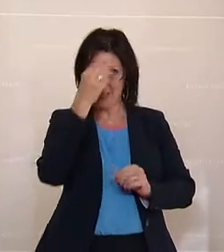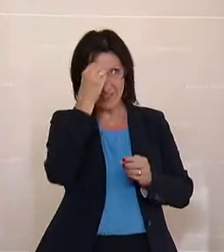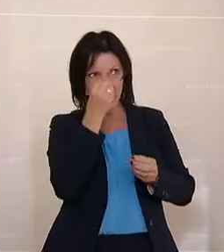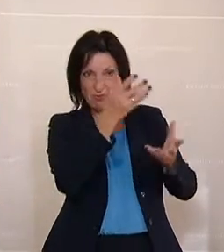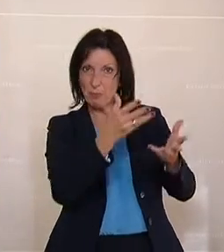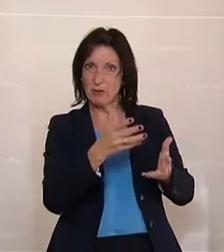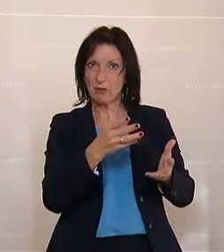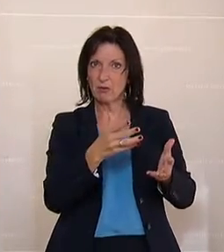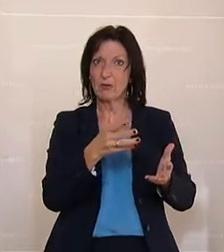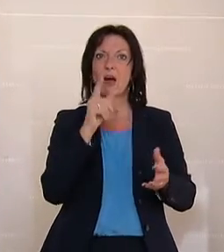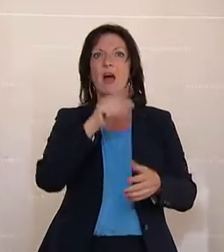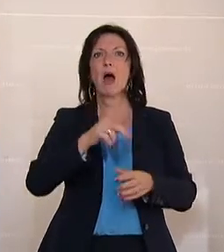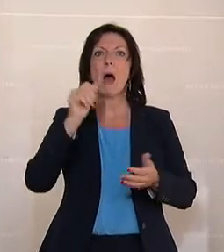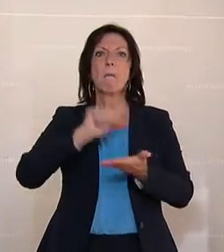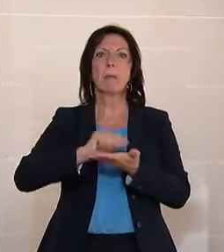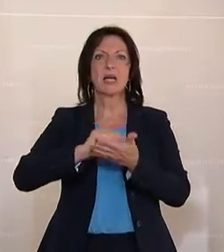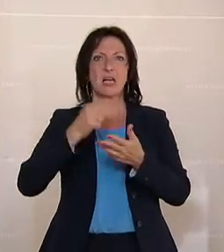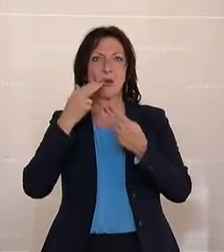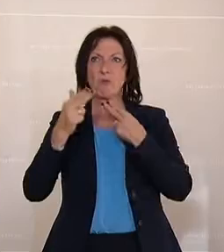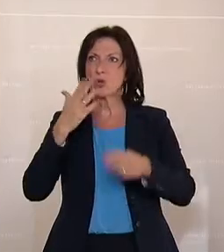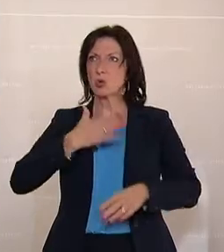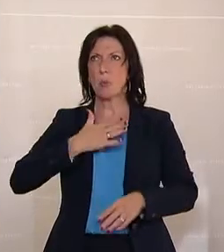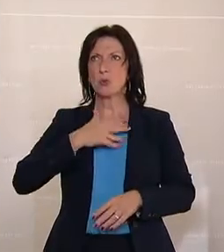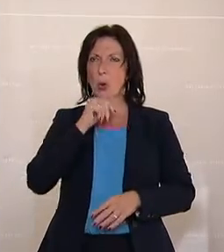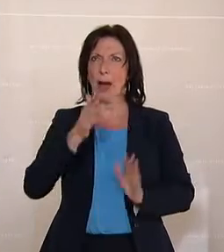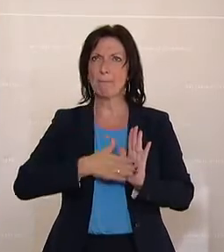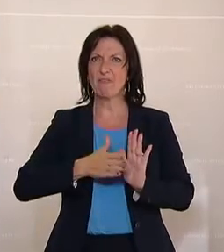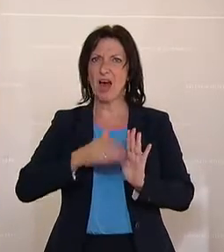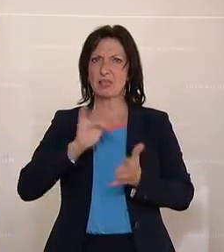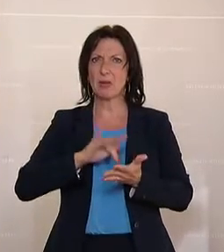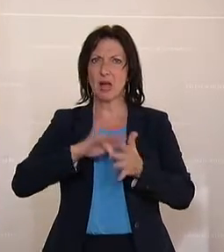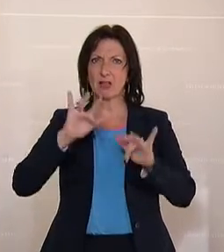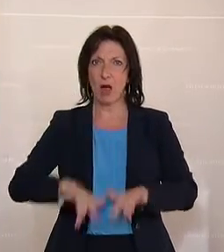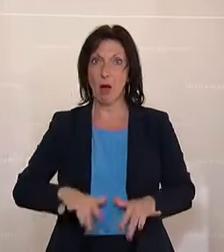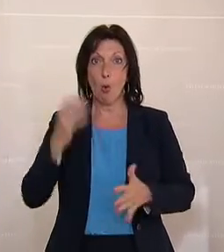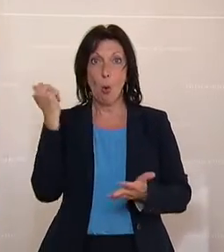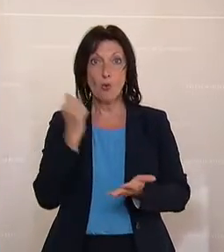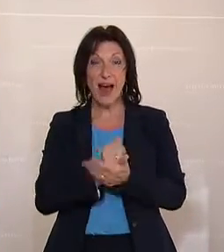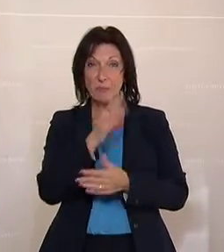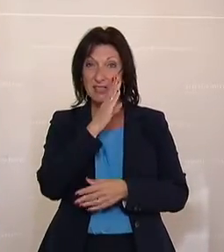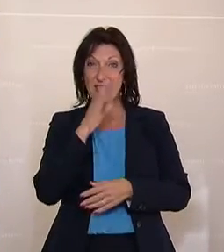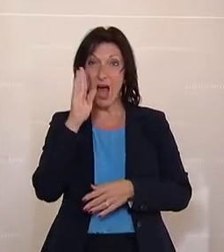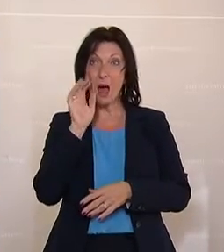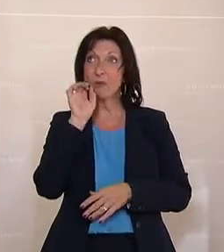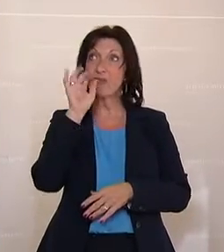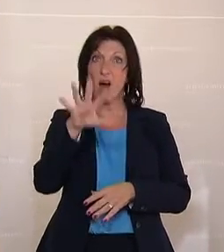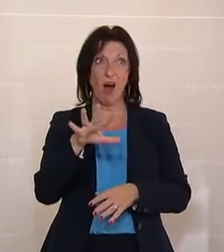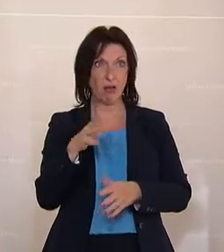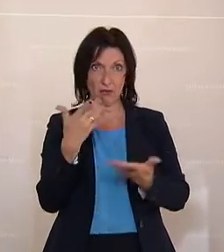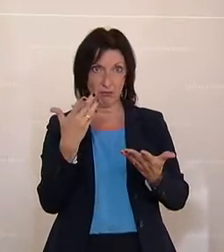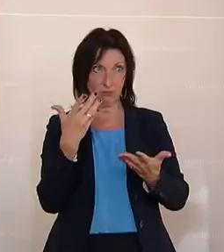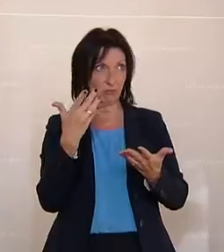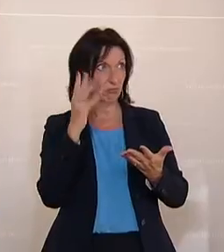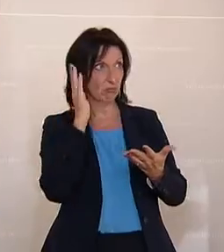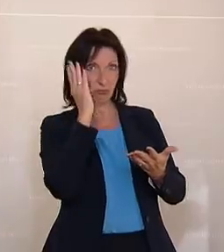dass keine Beweismittel da sind und andererseits den Bruch des Amtsgeheimnisses vorwirft, der darf sich nicht wundern,